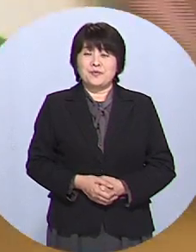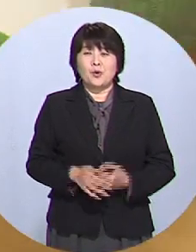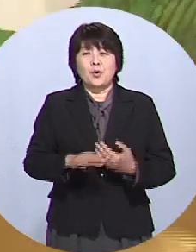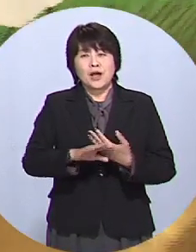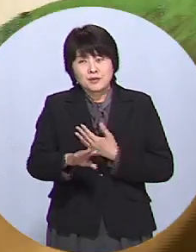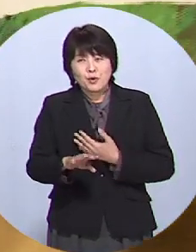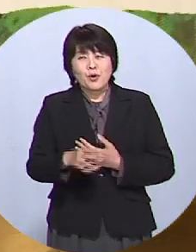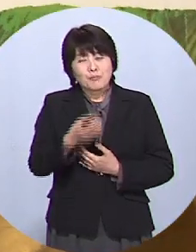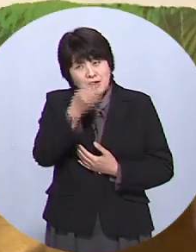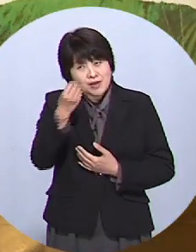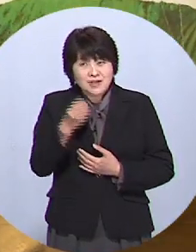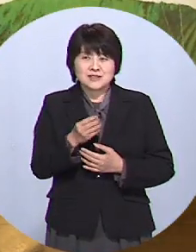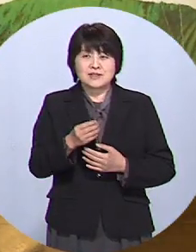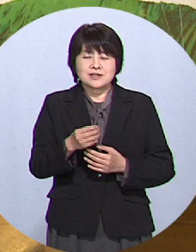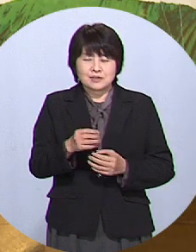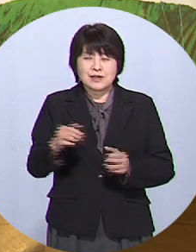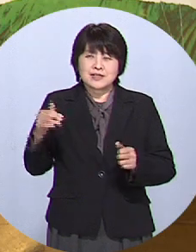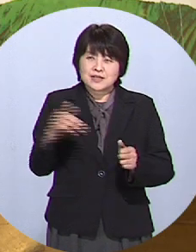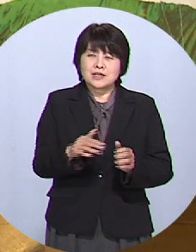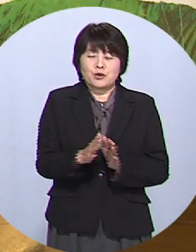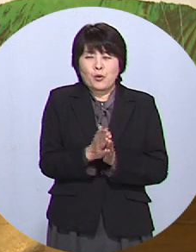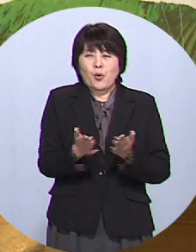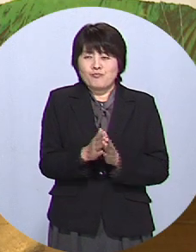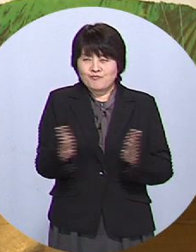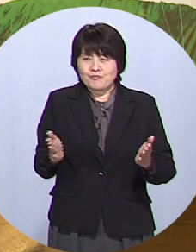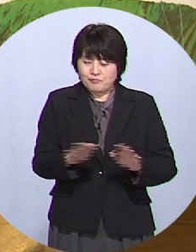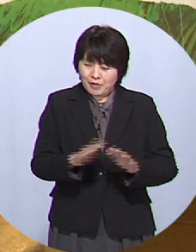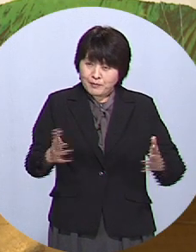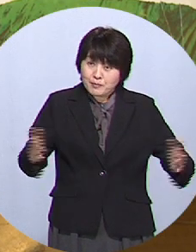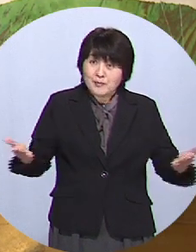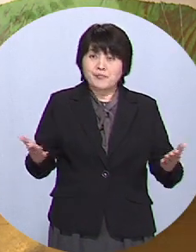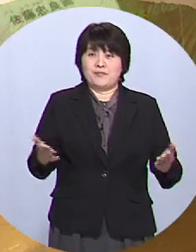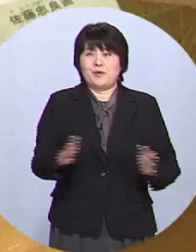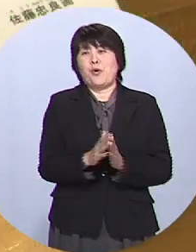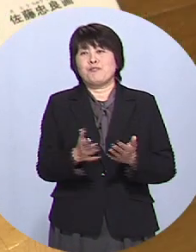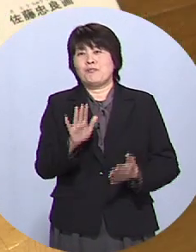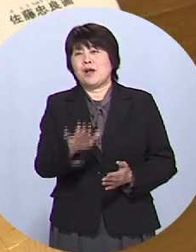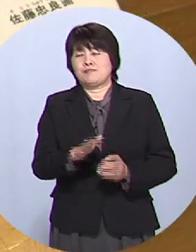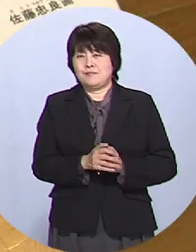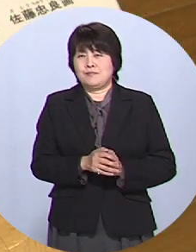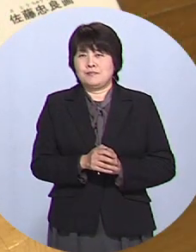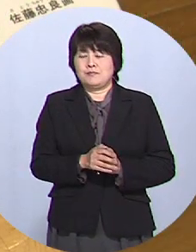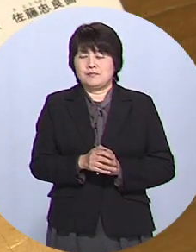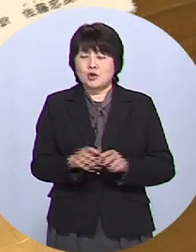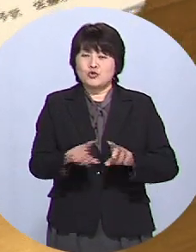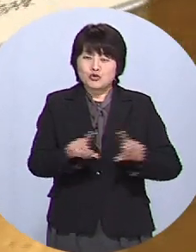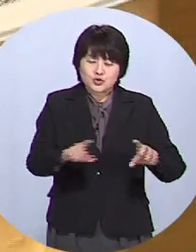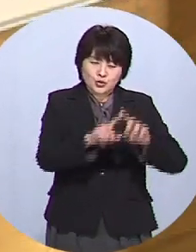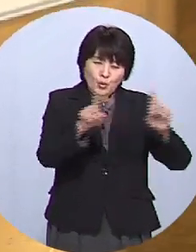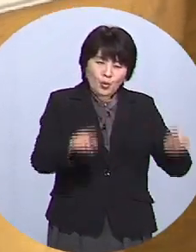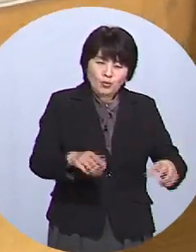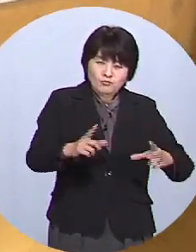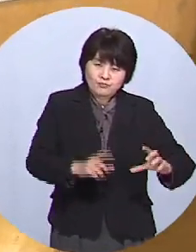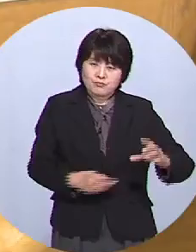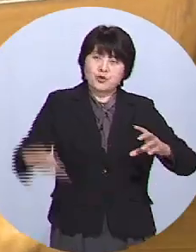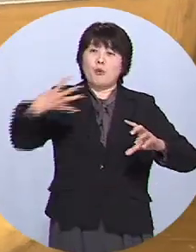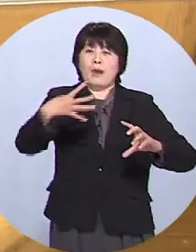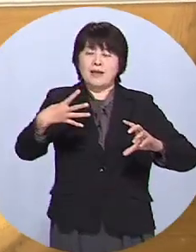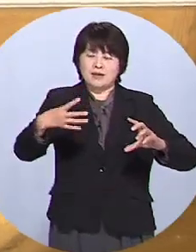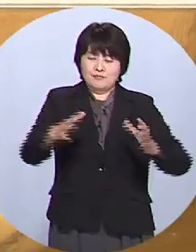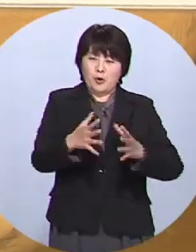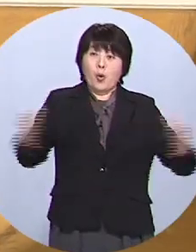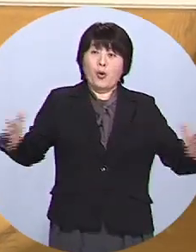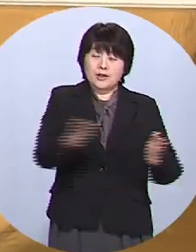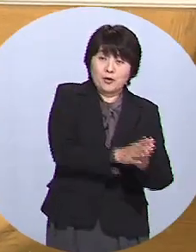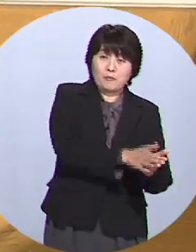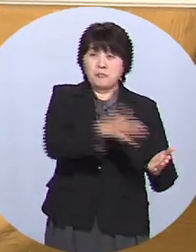他にも子どもたちに大人気の仕掛け絵本や、通常の4倍ものサイズの大きな絵本も見